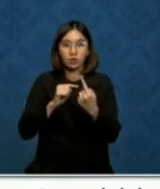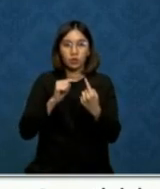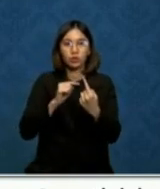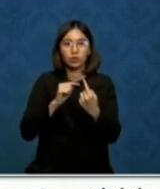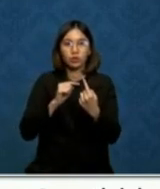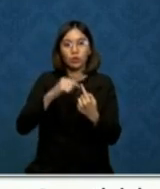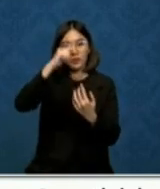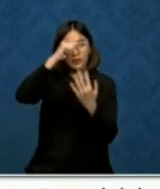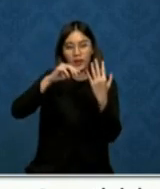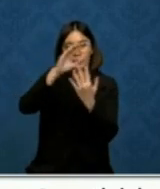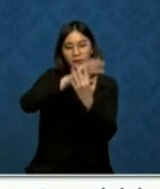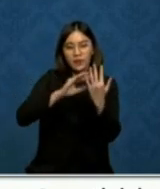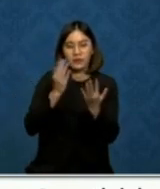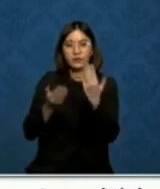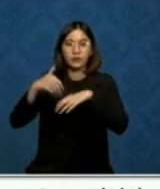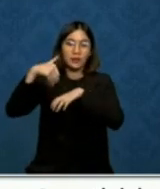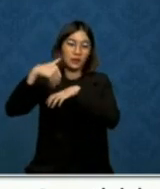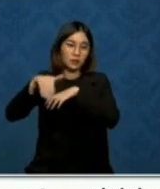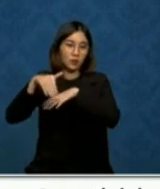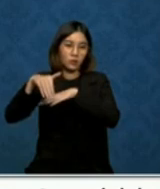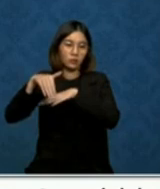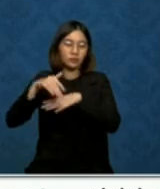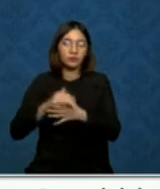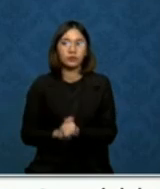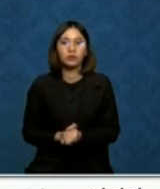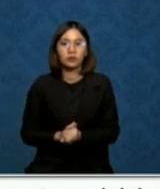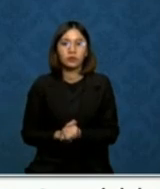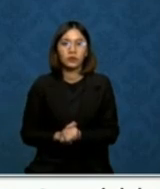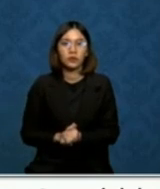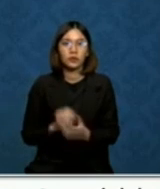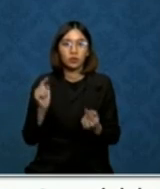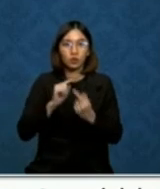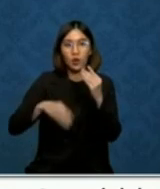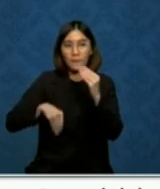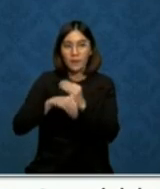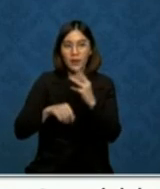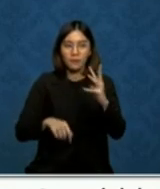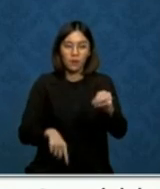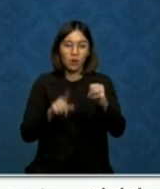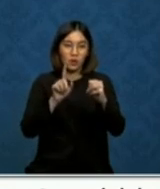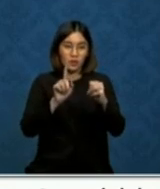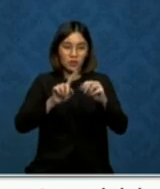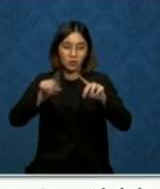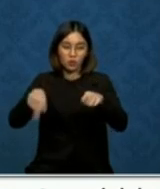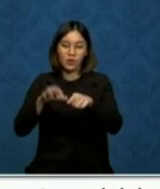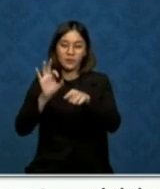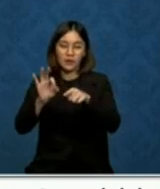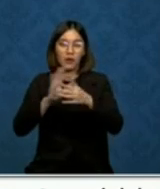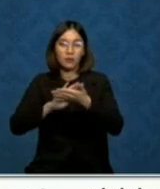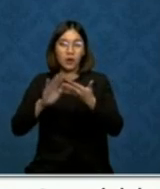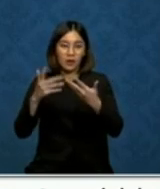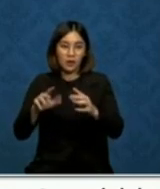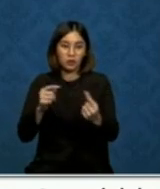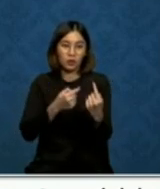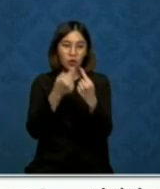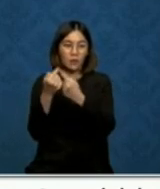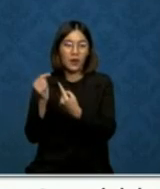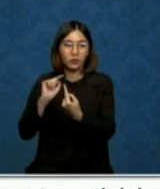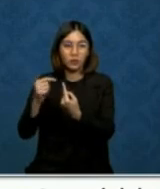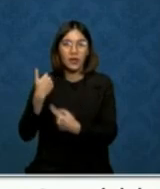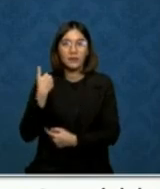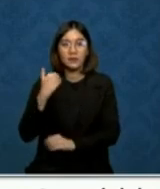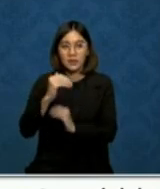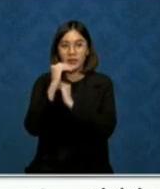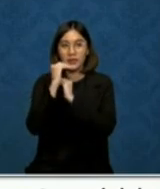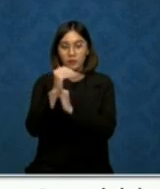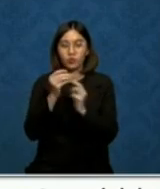พรมแดนประเทศไทยค่ะท่านประธานขอสไลด์ที่4ค่ะเมื่อเราพูดถึงการเพิ่มบทบัญญัติมาตรา1วงเล็บ9แล้วนะคะต่อมาก็ต้องมีการก